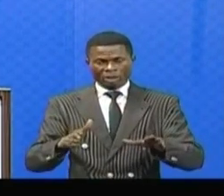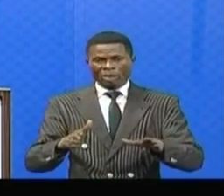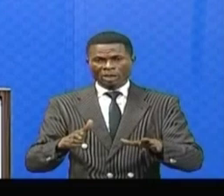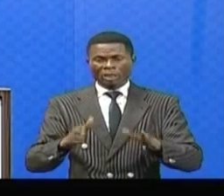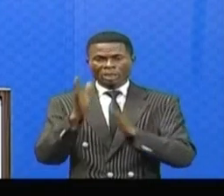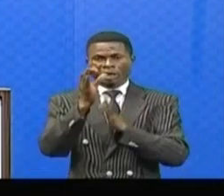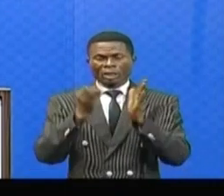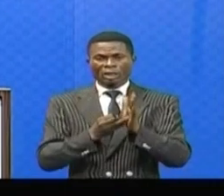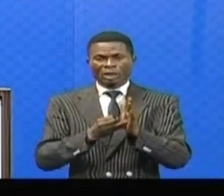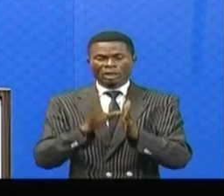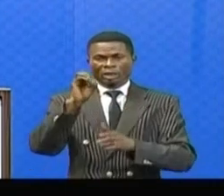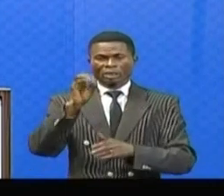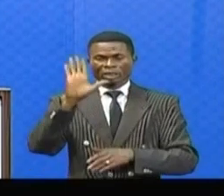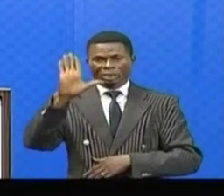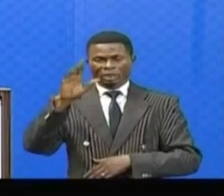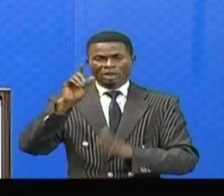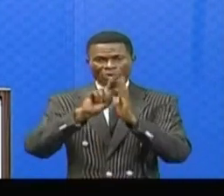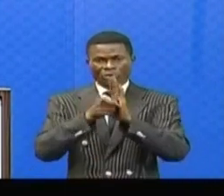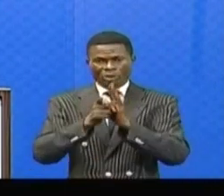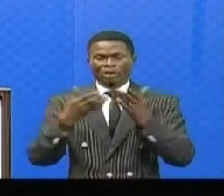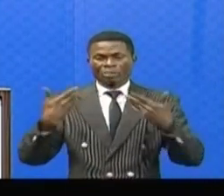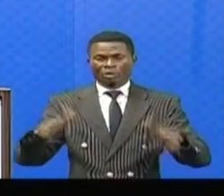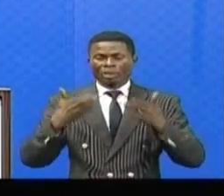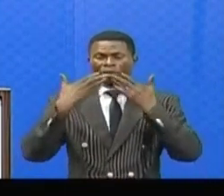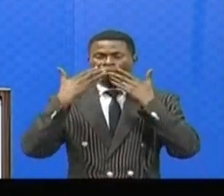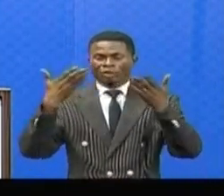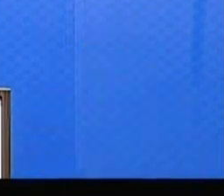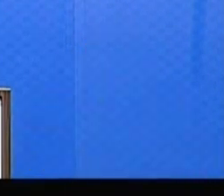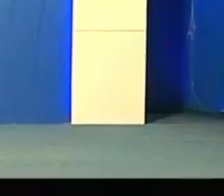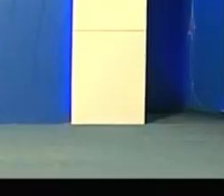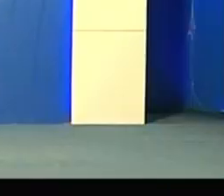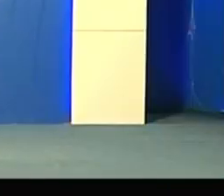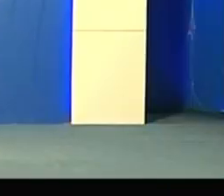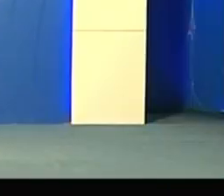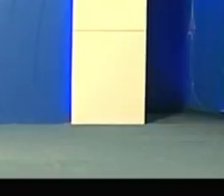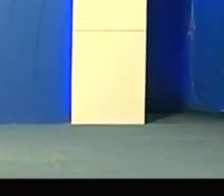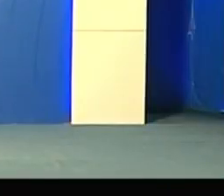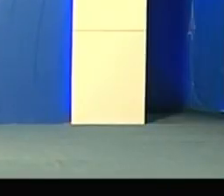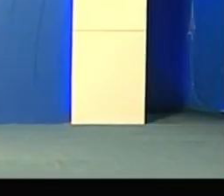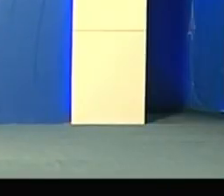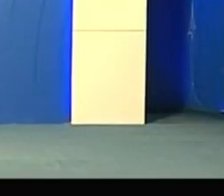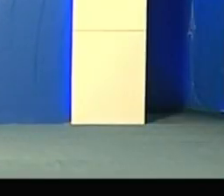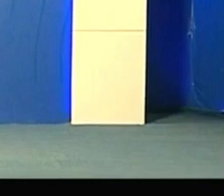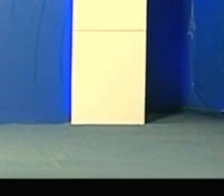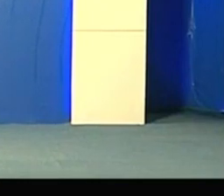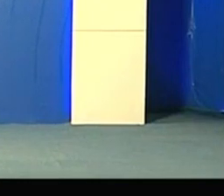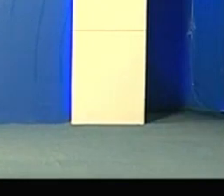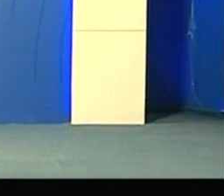à 17h55. Je vous remercie.